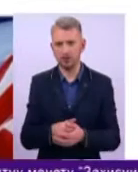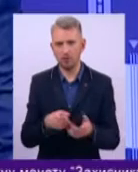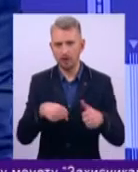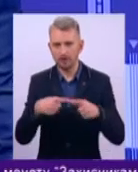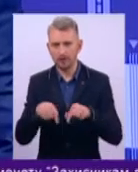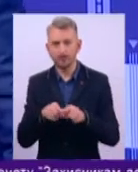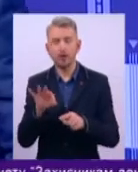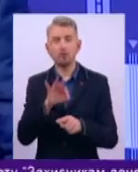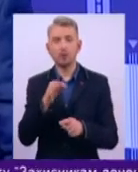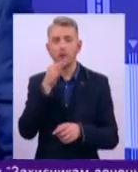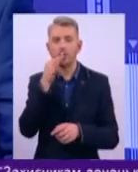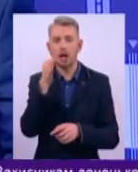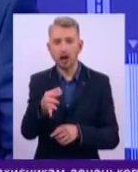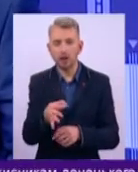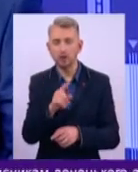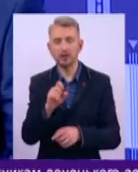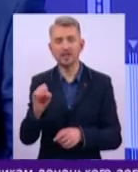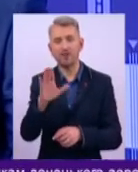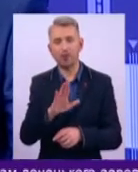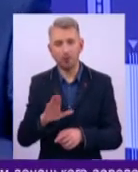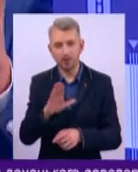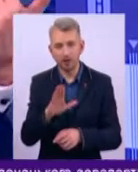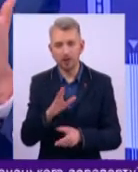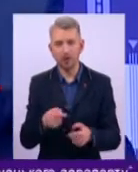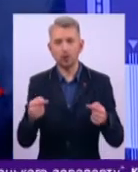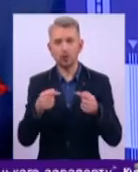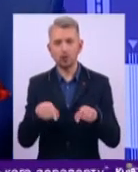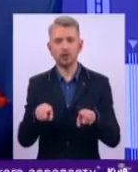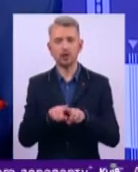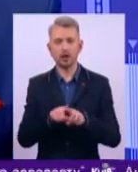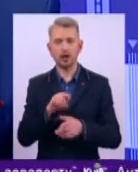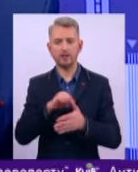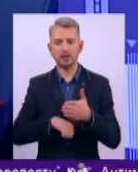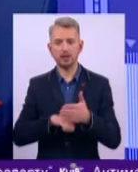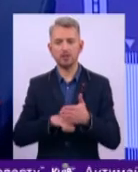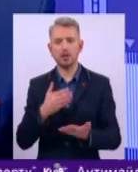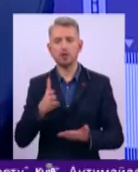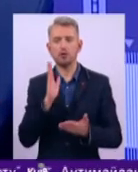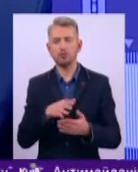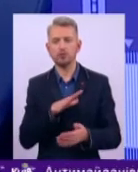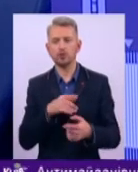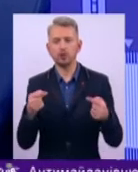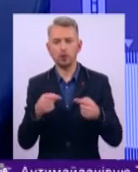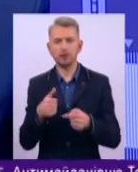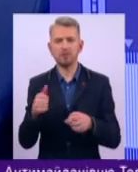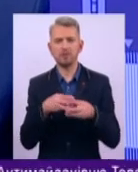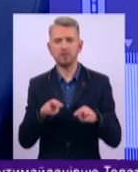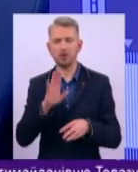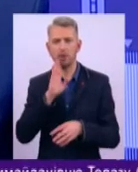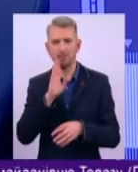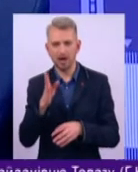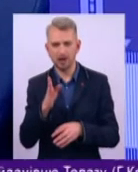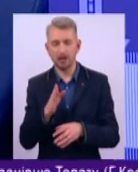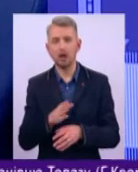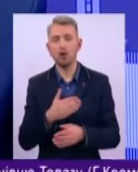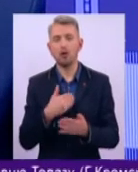про реакцію вже з Європи, власне, точніше, так, від, якщо буде точним, прем'єр-міністр Бельгії Шарль